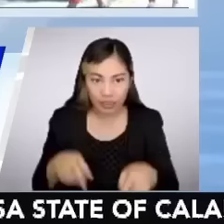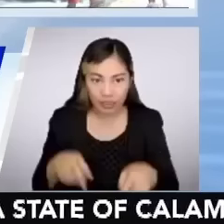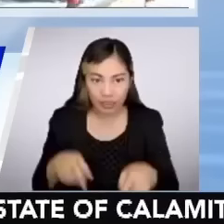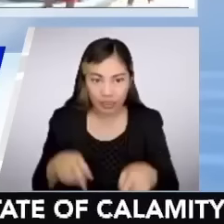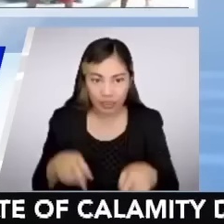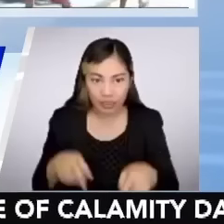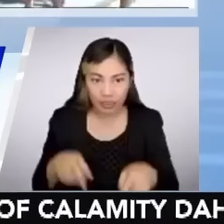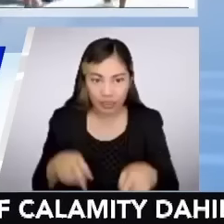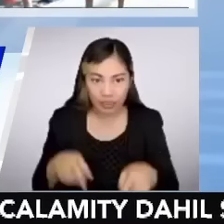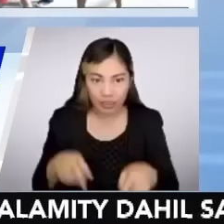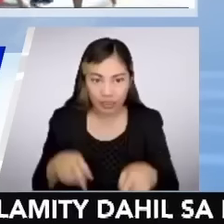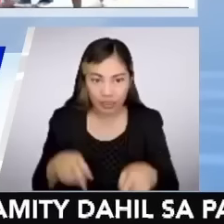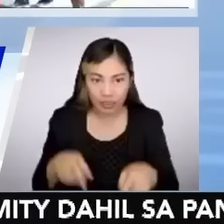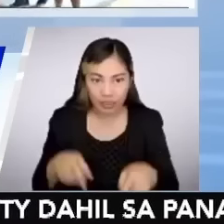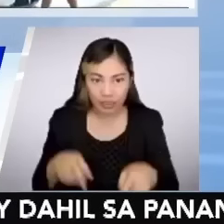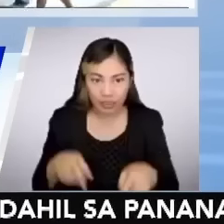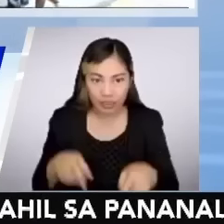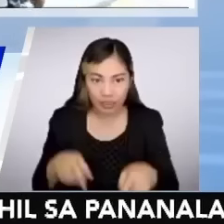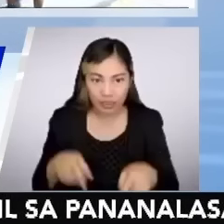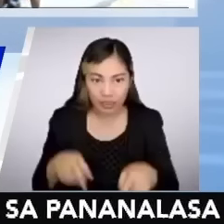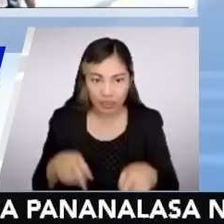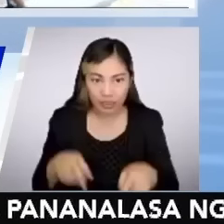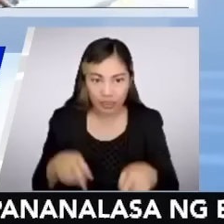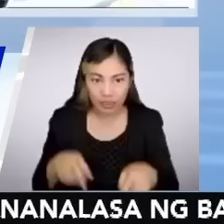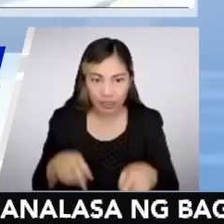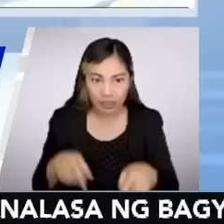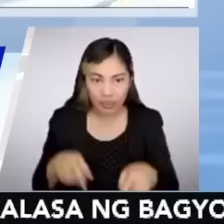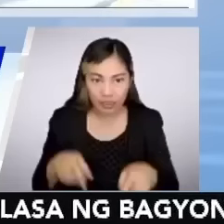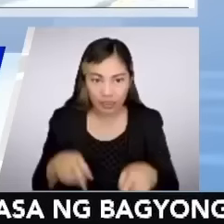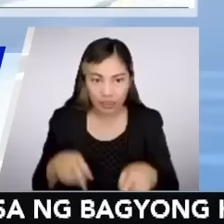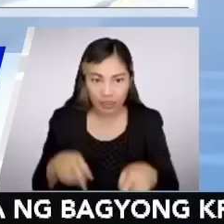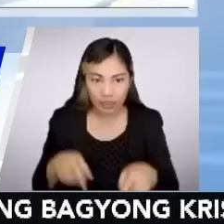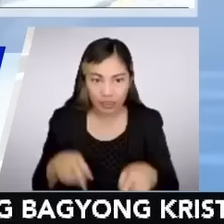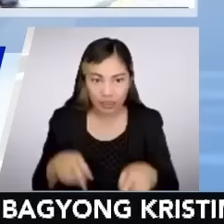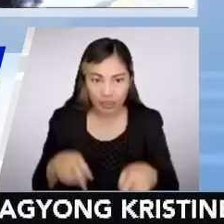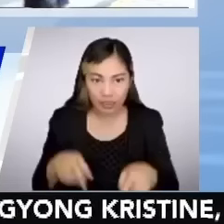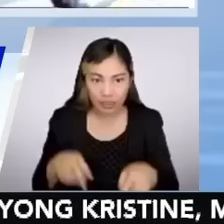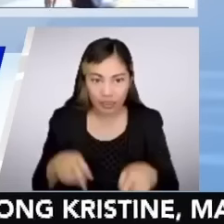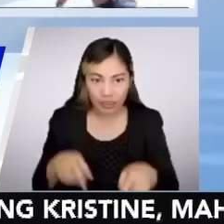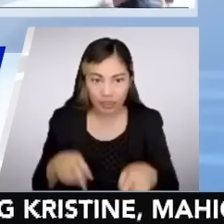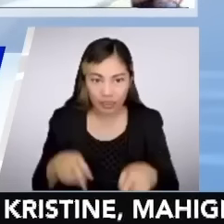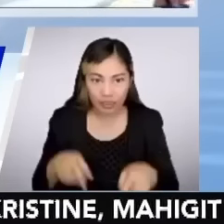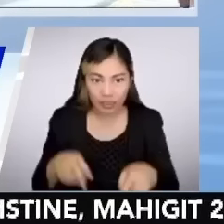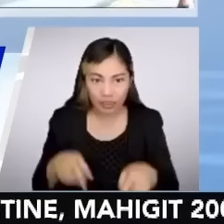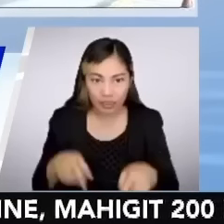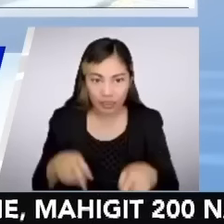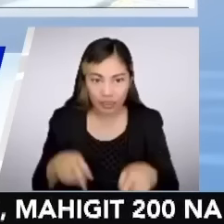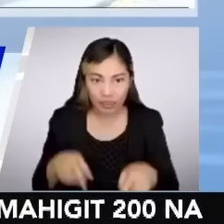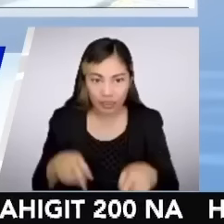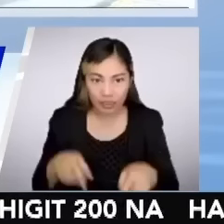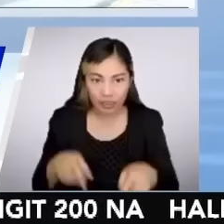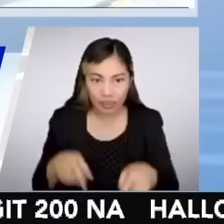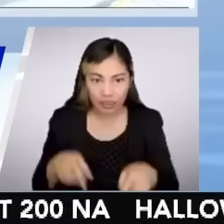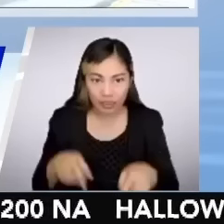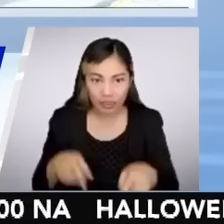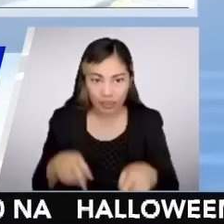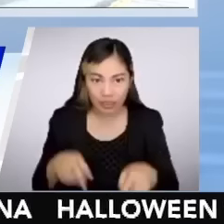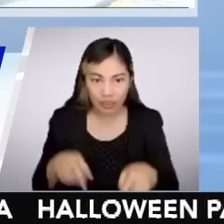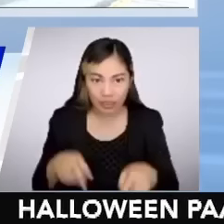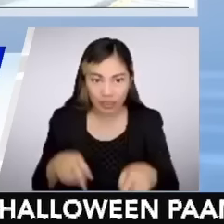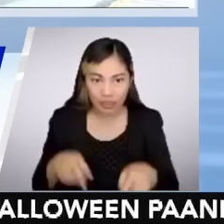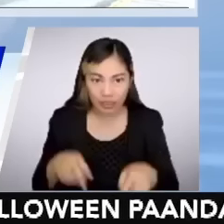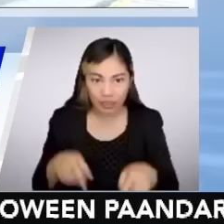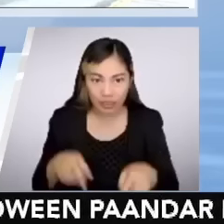na nag-uusap-usap sila matapos ang nangyaring panloloob. Dahil dyan, agad siyang hinuli ng mga otoridad. Bukod sa